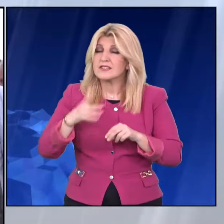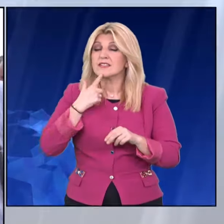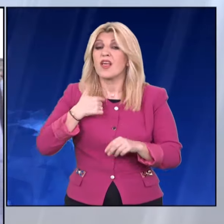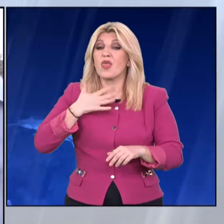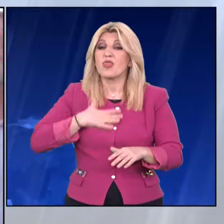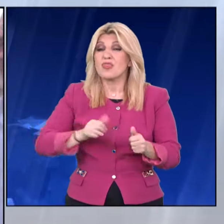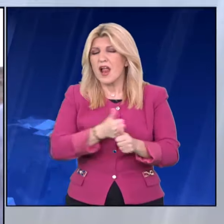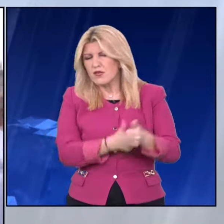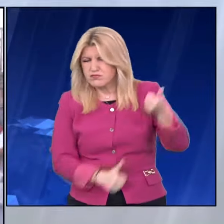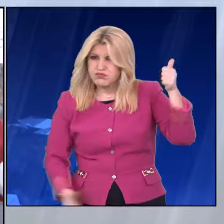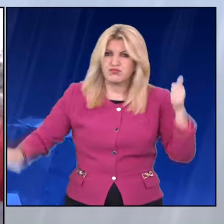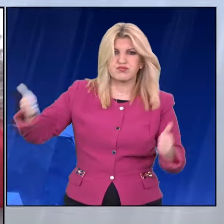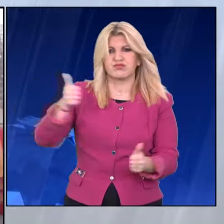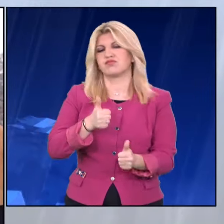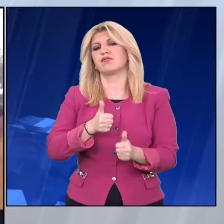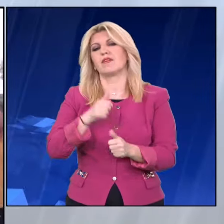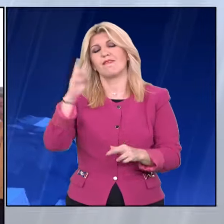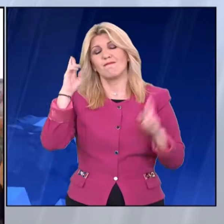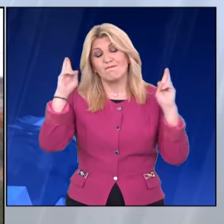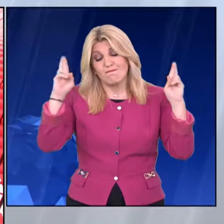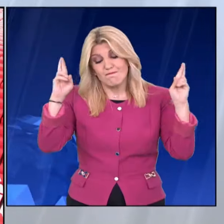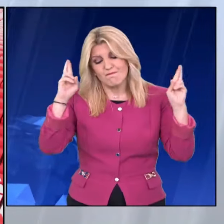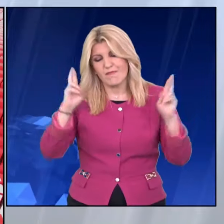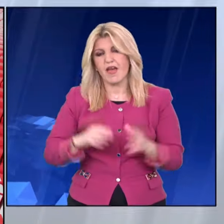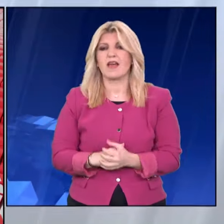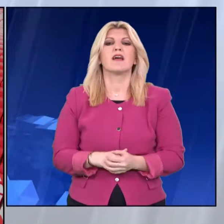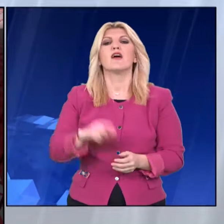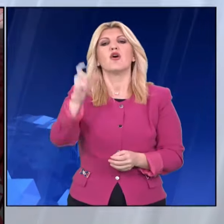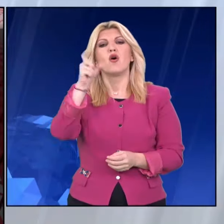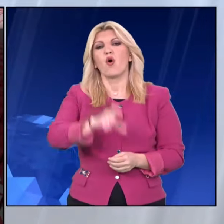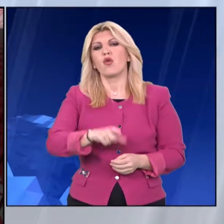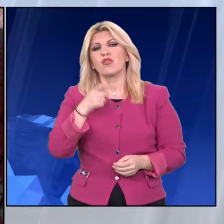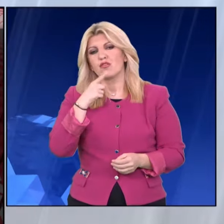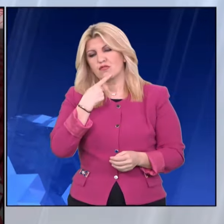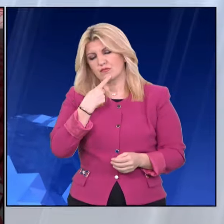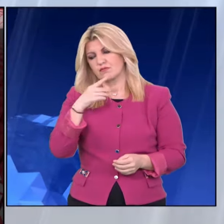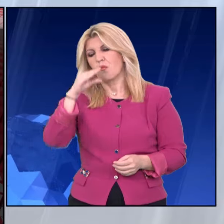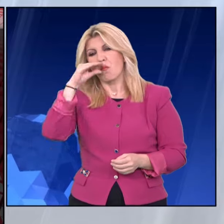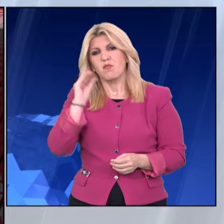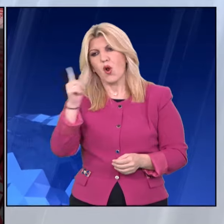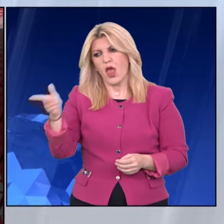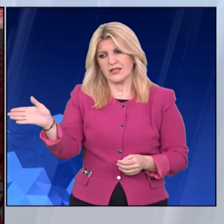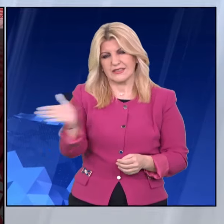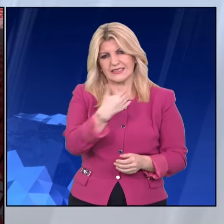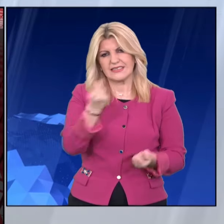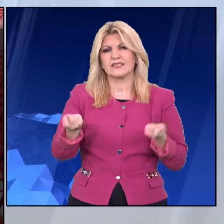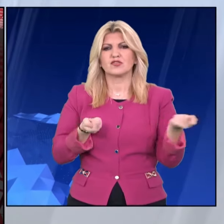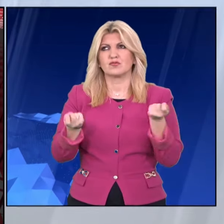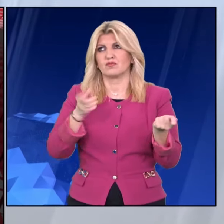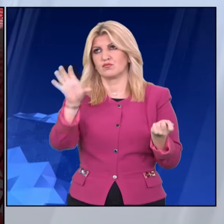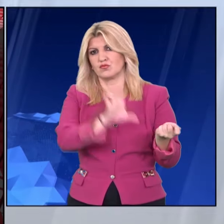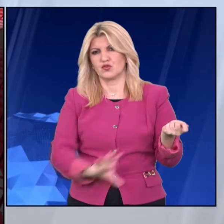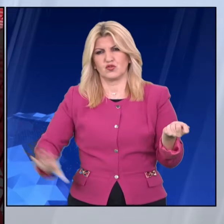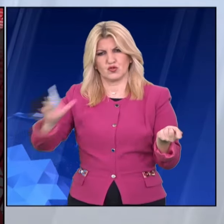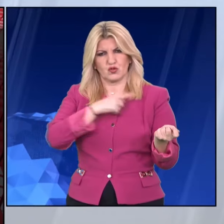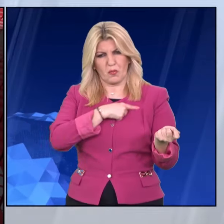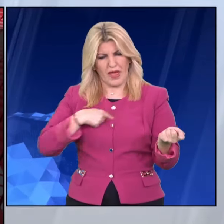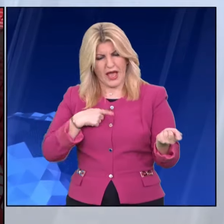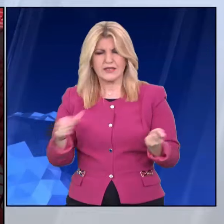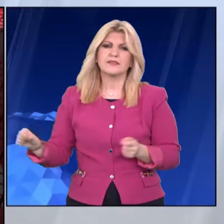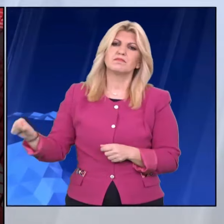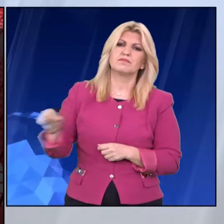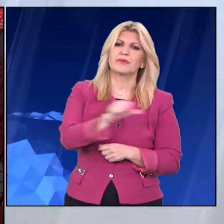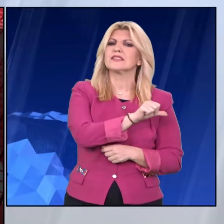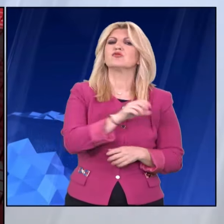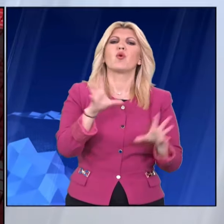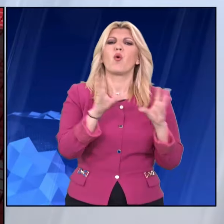σε διπλό ανασχηματισμό σε Βουλή και Κόμμα, με εμβληματικότερη αλλαγή την καθαίρεση του Παύλου Πολάκη από τη θέση του συντονιστή τομεαρχών, επιστρέφοντάς του ωστόσο το χαρτοφυλάκιο του τομέα